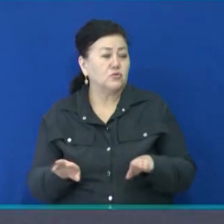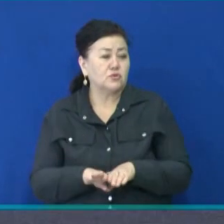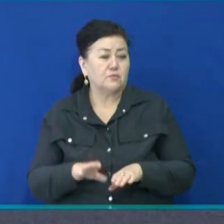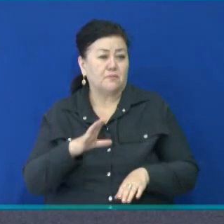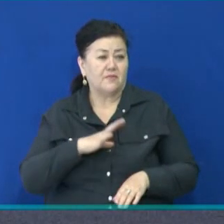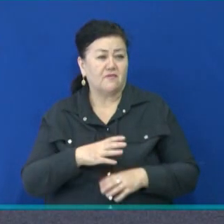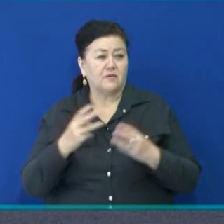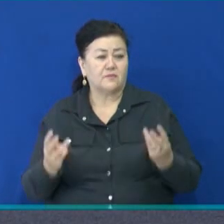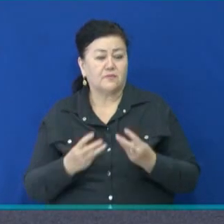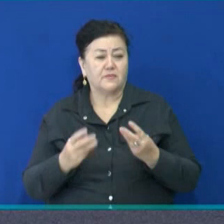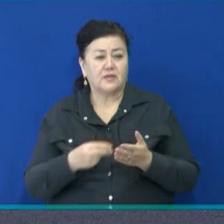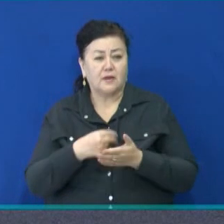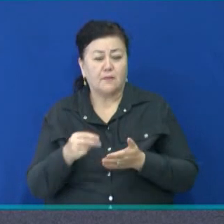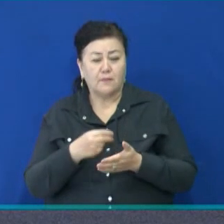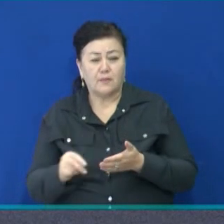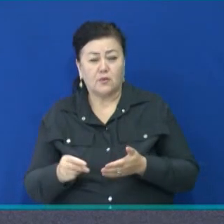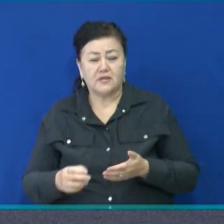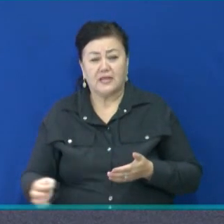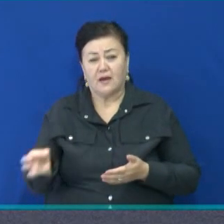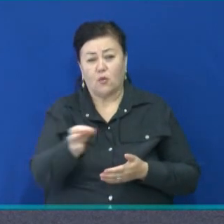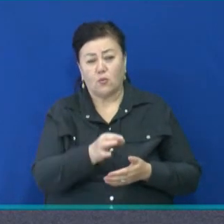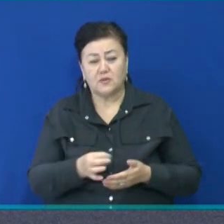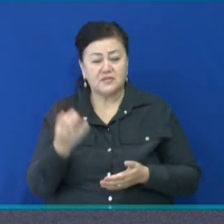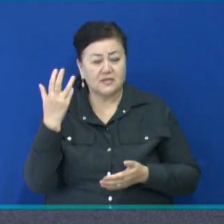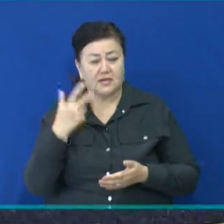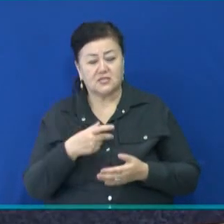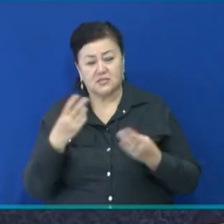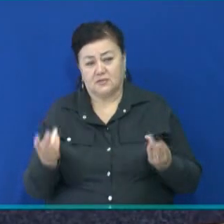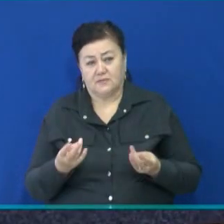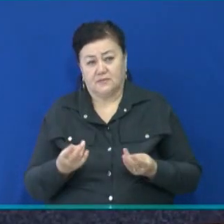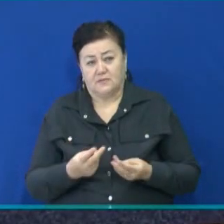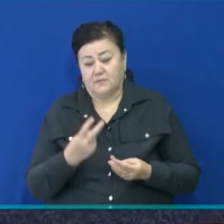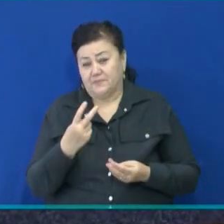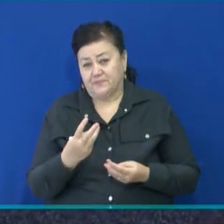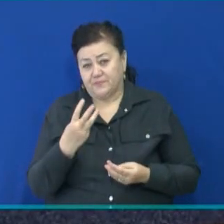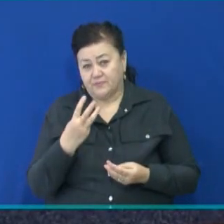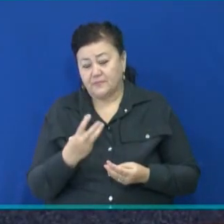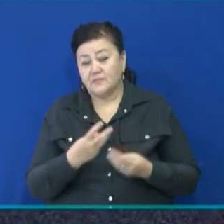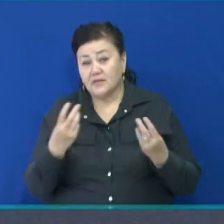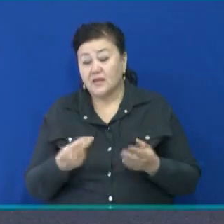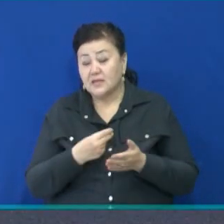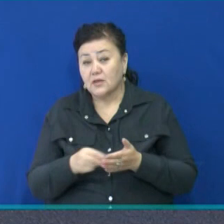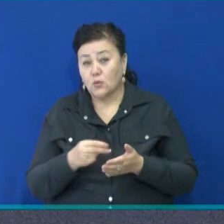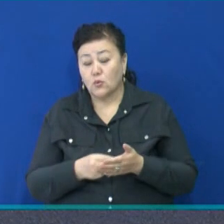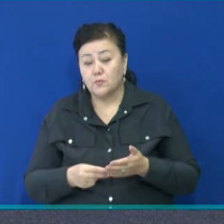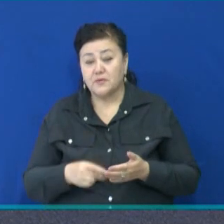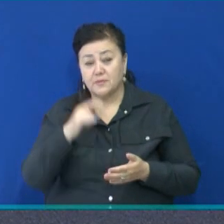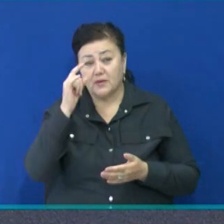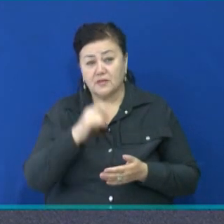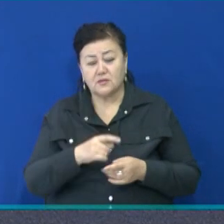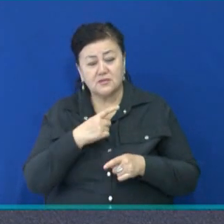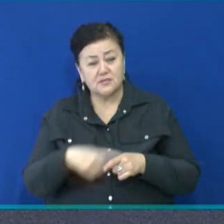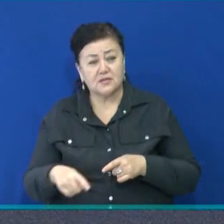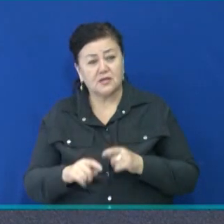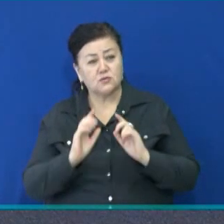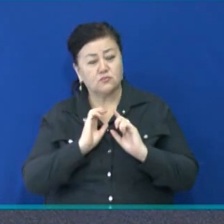что самолеты нужно покупать для каждой области отдельно, но 1-2 на республику приобрести можно. Его можно сразу отправить на место пожара